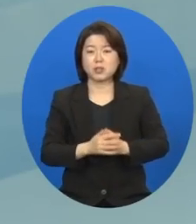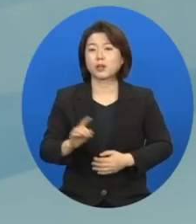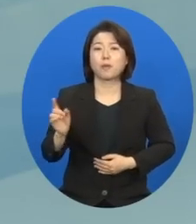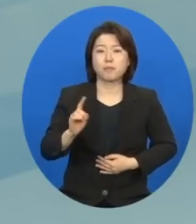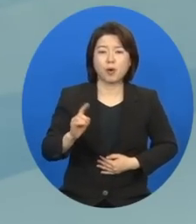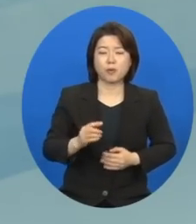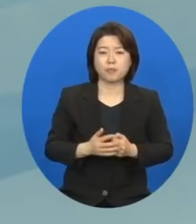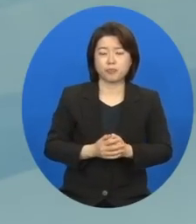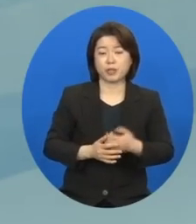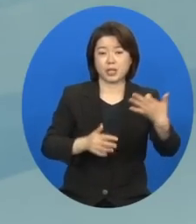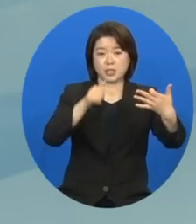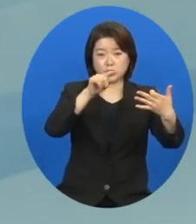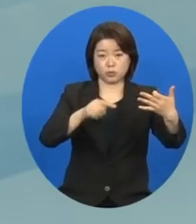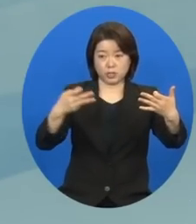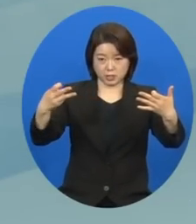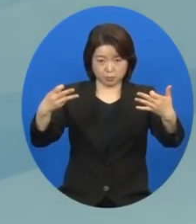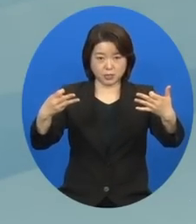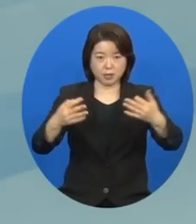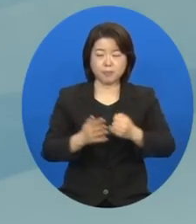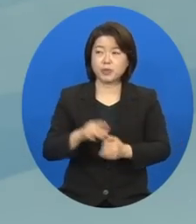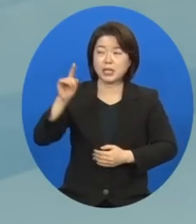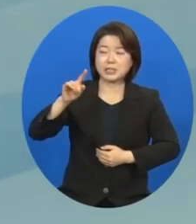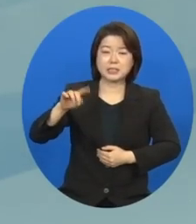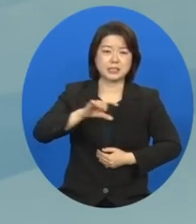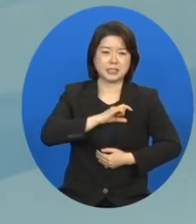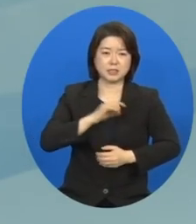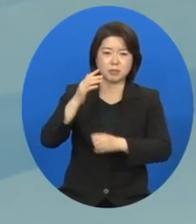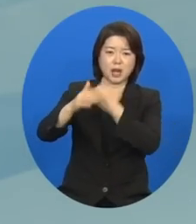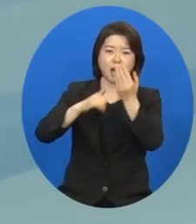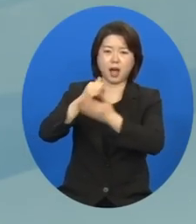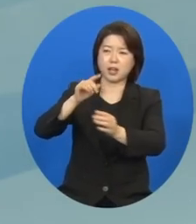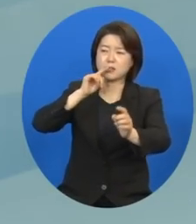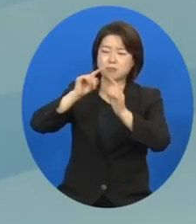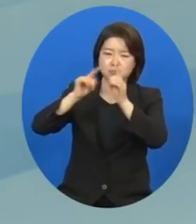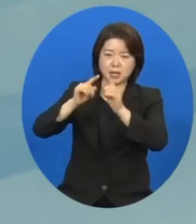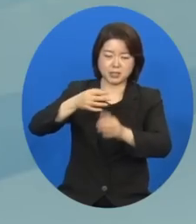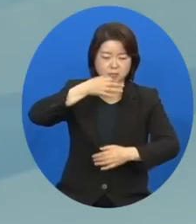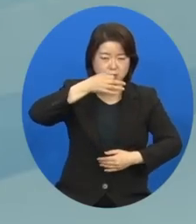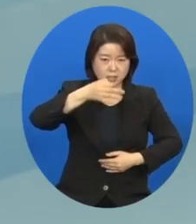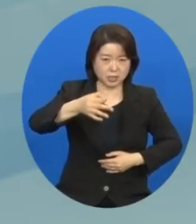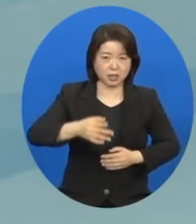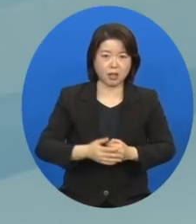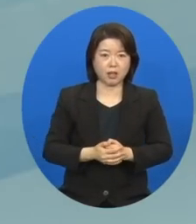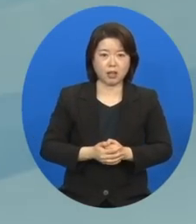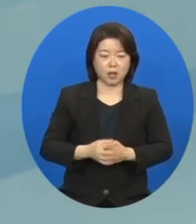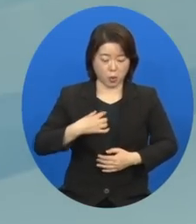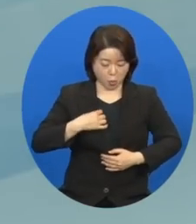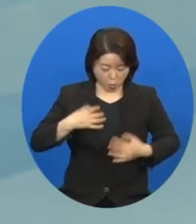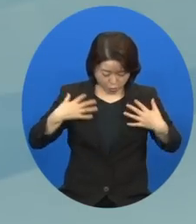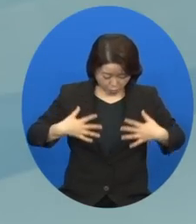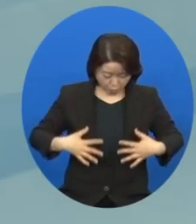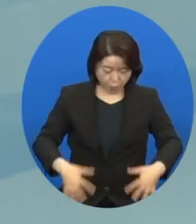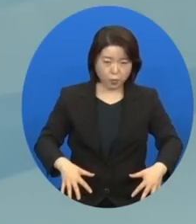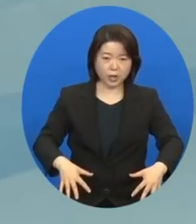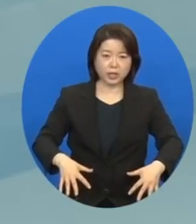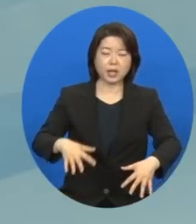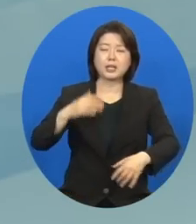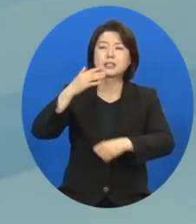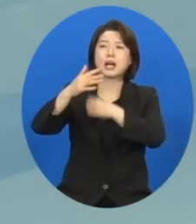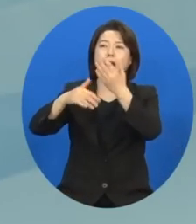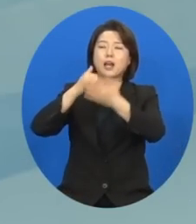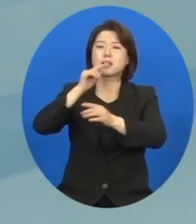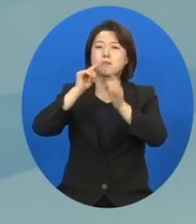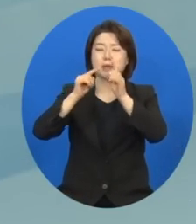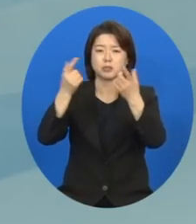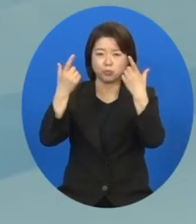있냐면 19장 13절에는 그 이름은 하나님의 말씀이라 칭하더라. 옷에 있는 그 이름이 하나님의 말씀,